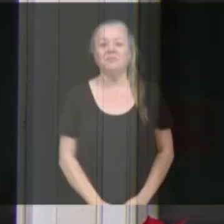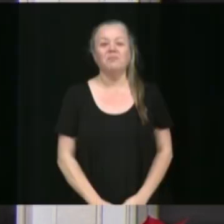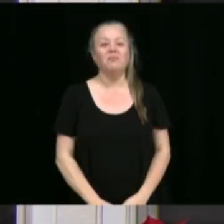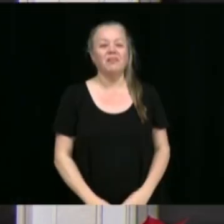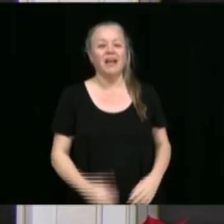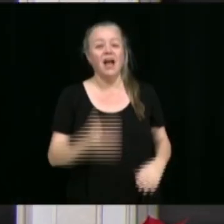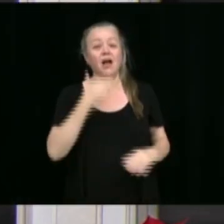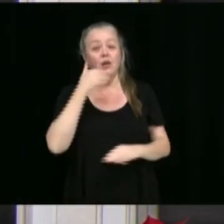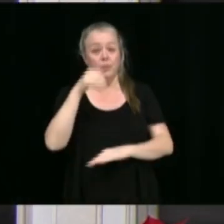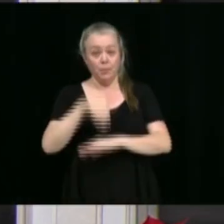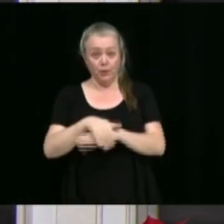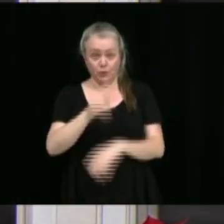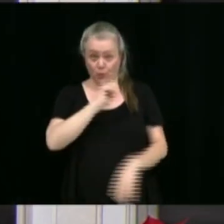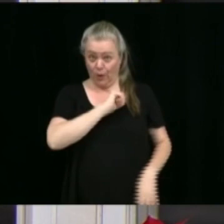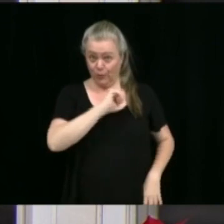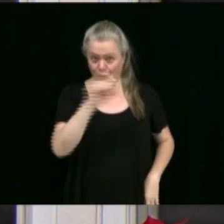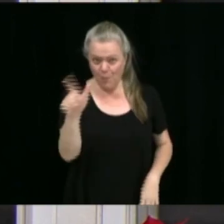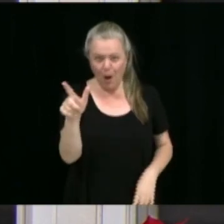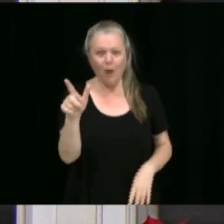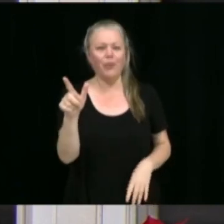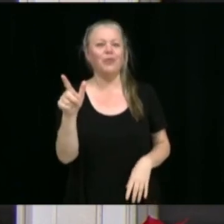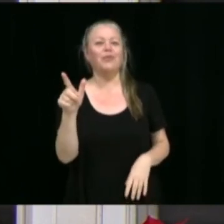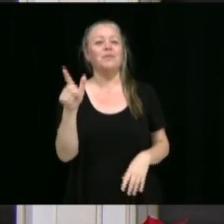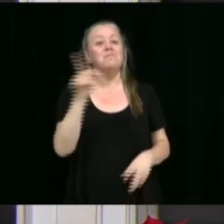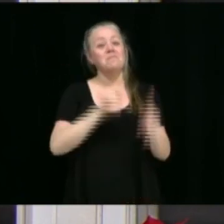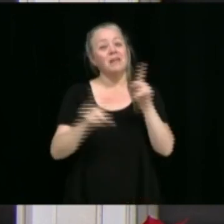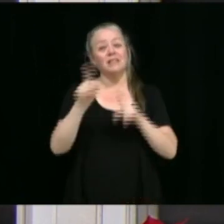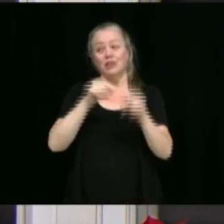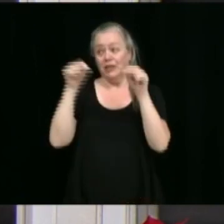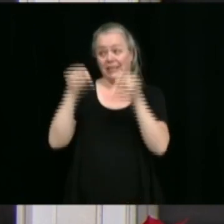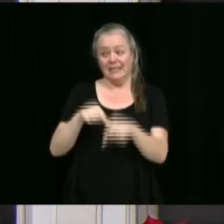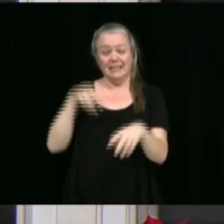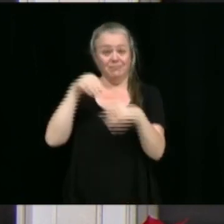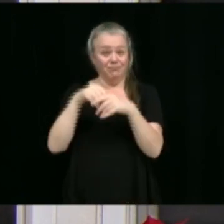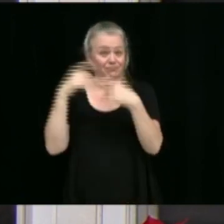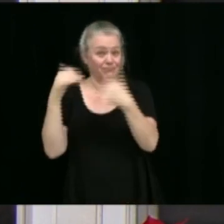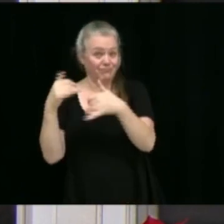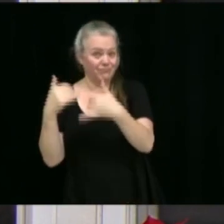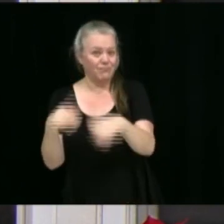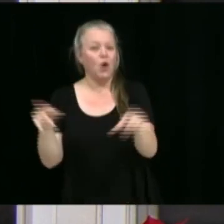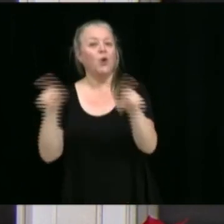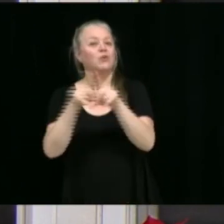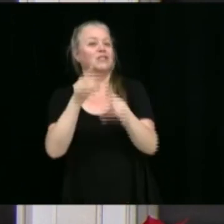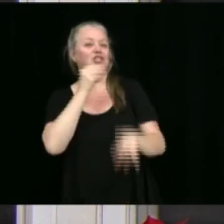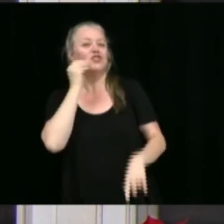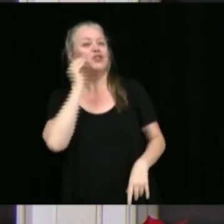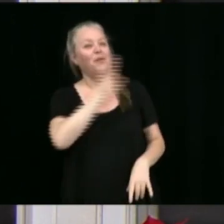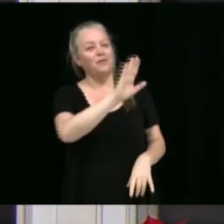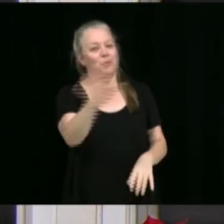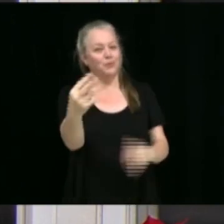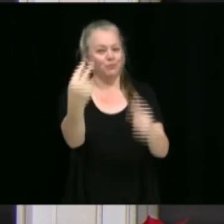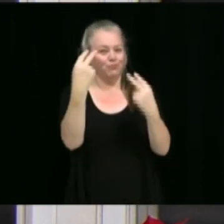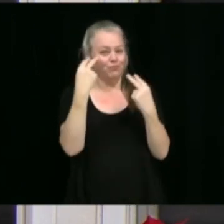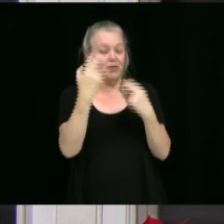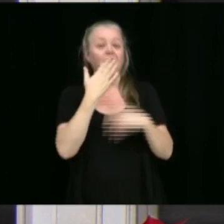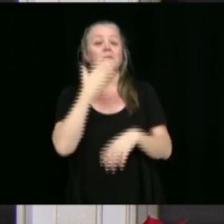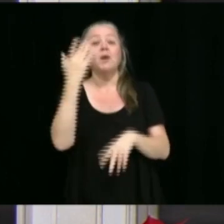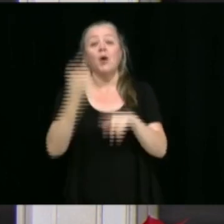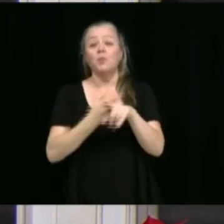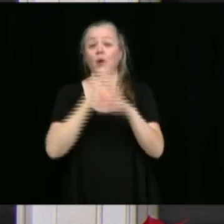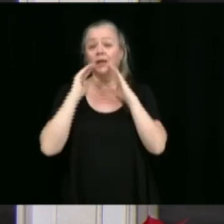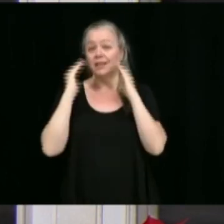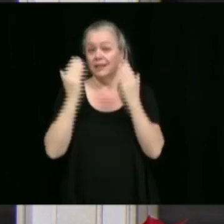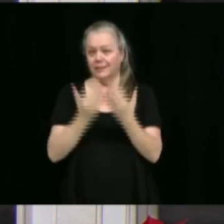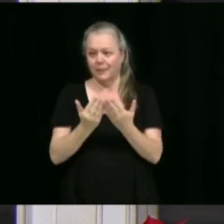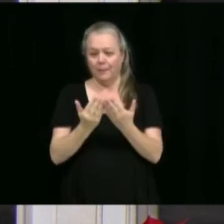Alors, bonsoir à tout le monde, aux gens qui sont ici avec nous dans la salle, aux gens qui nous écoutent à la maison. Mois de décembre. Avant de